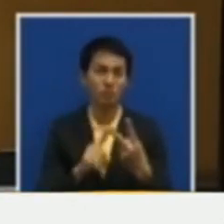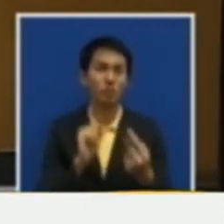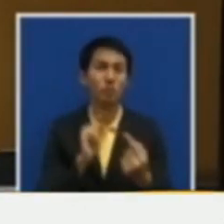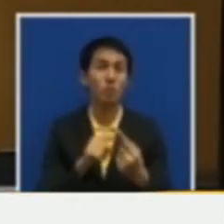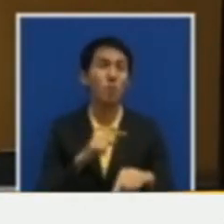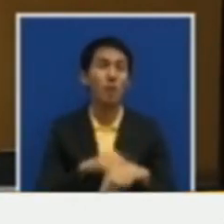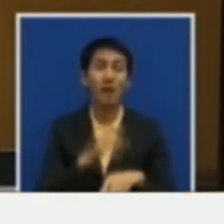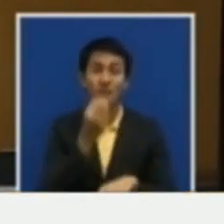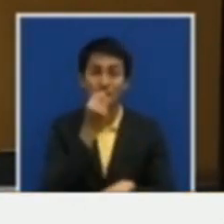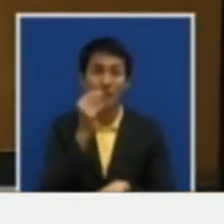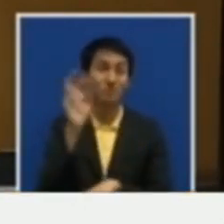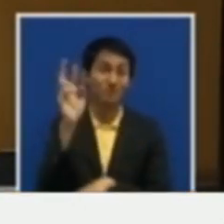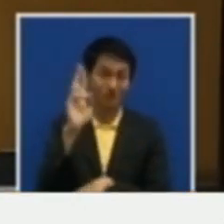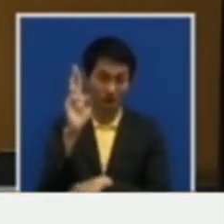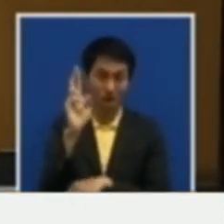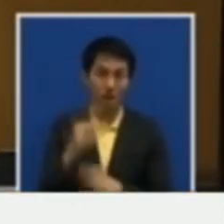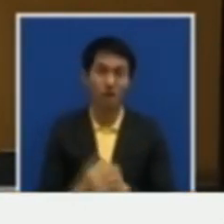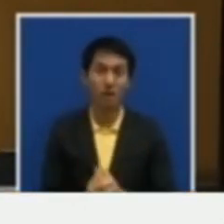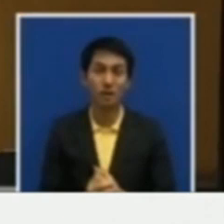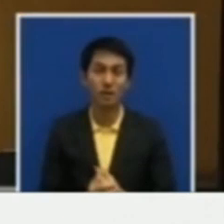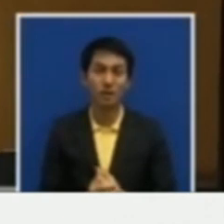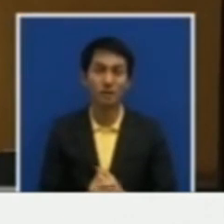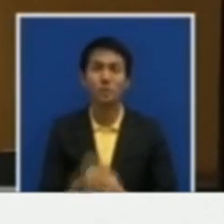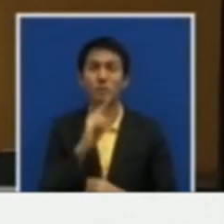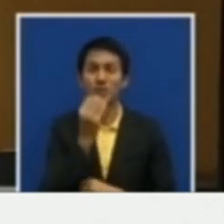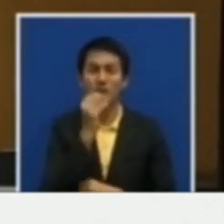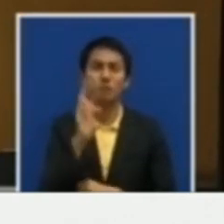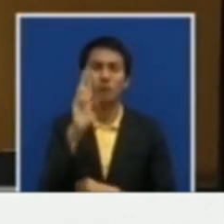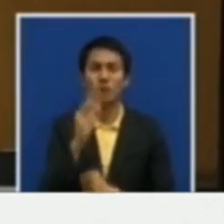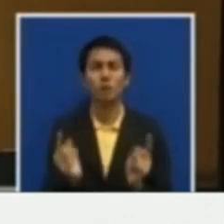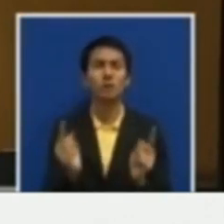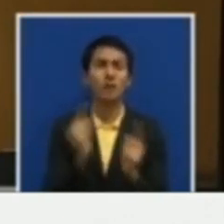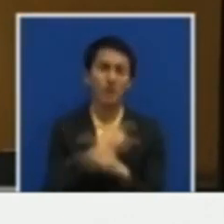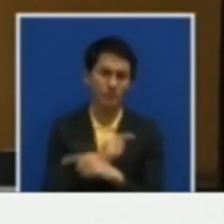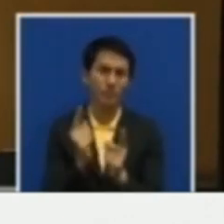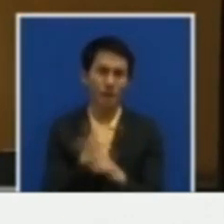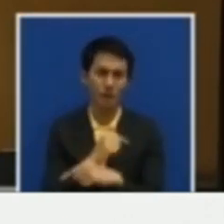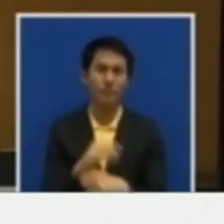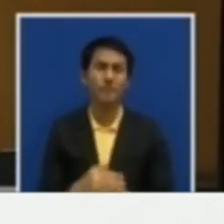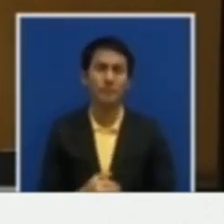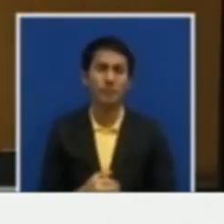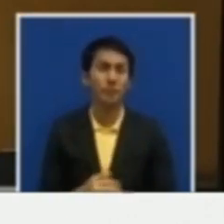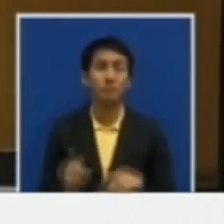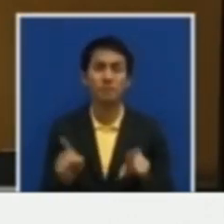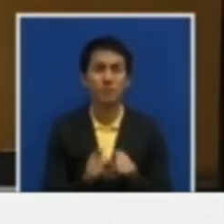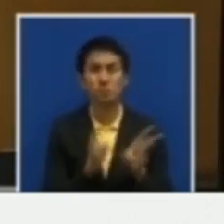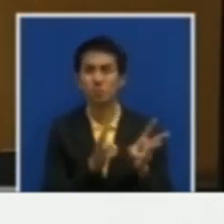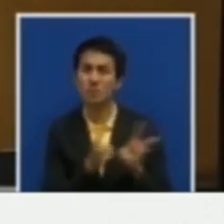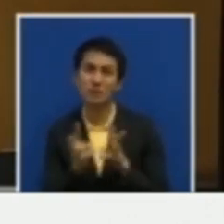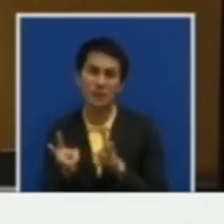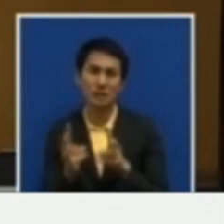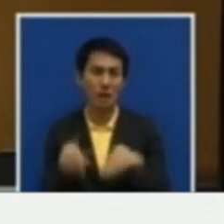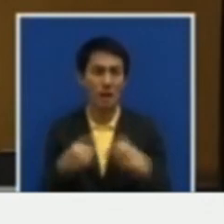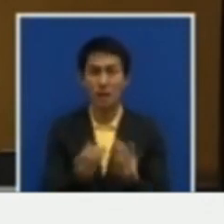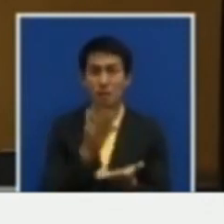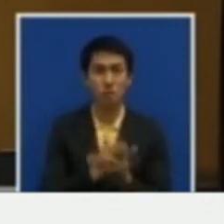ที่จะมาเช็คชื่อแล้วก็บอกว่าถ้าเธอมานั่งเนี่ยไม่ครบเต็มเวลาฉันจะหักคะแนนคือการที่คุณอุตส่าห์มา